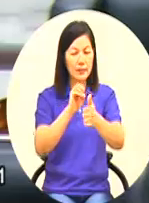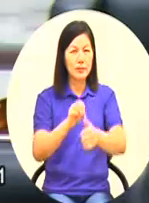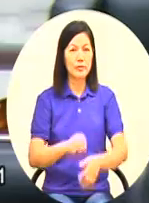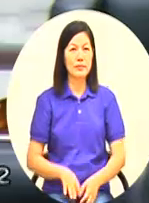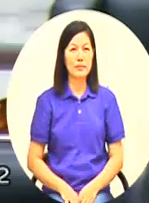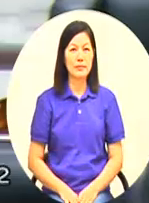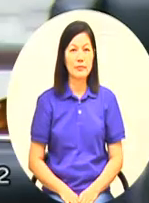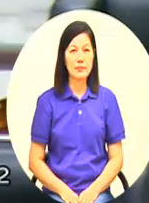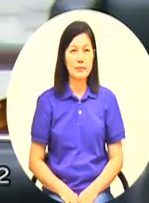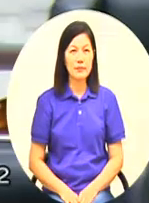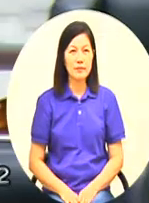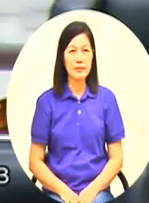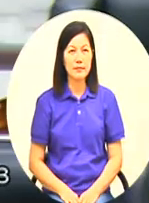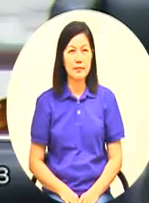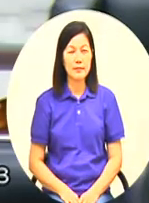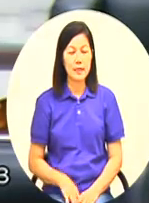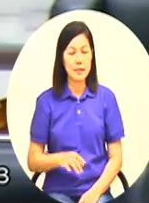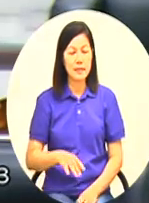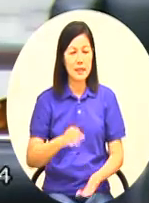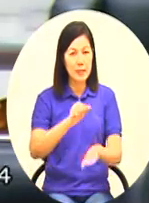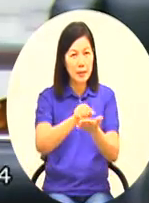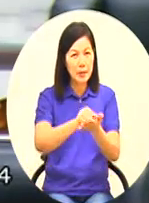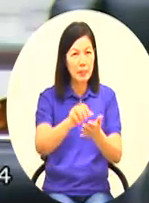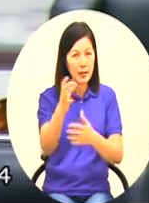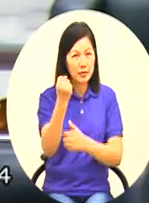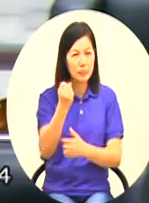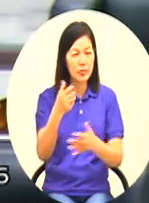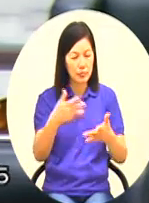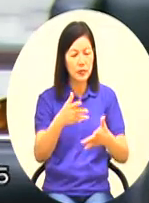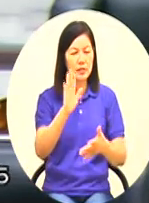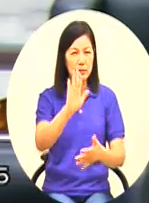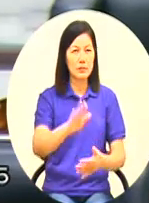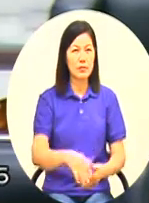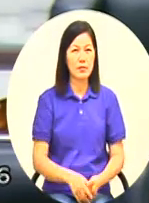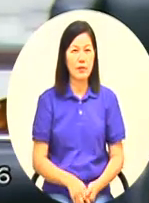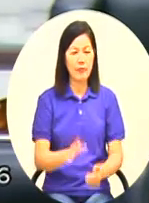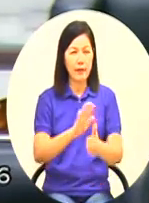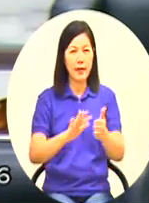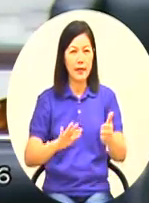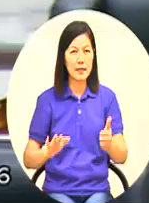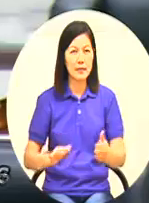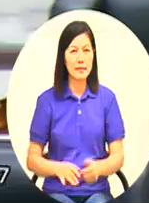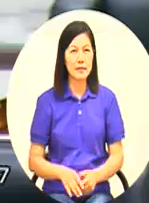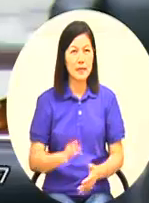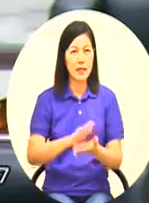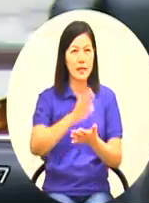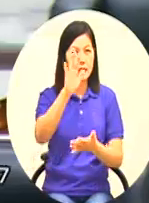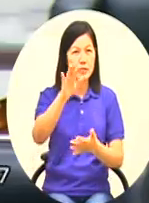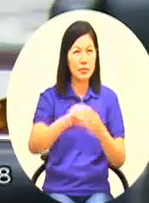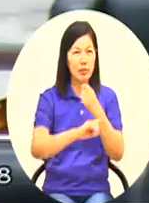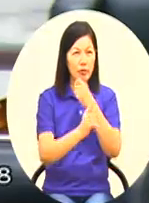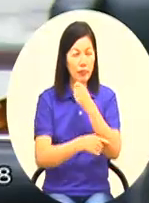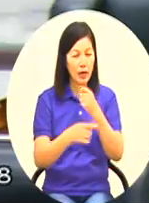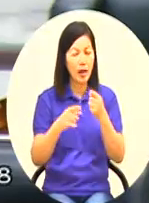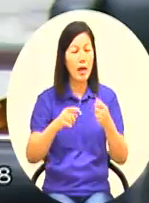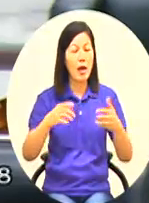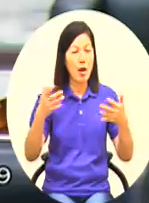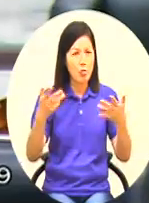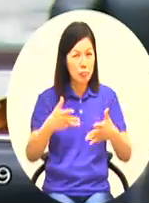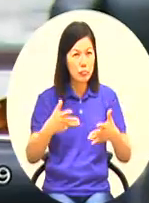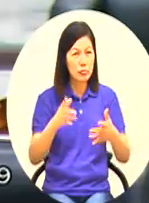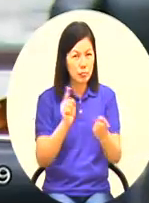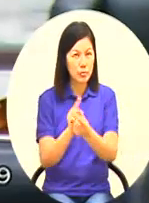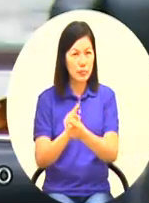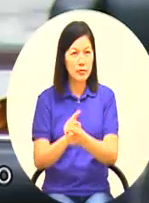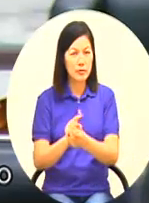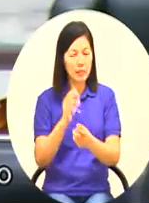许有牵扯到版权问题，那也会影响或许日后有什么法律问题。我要特别给出